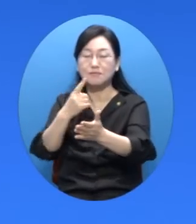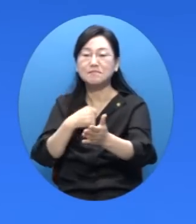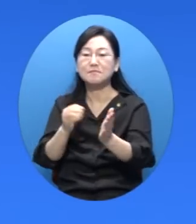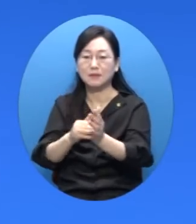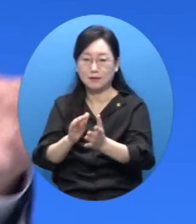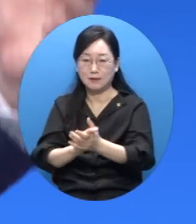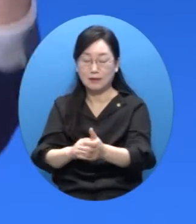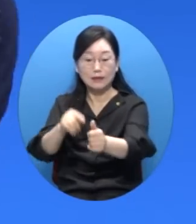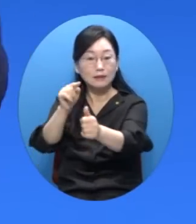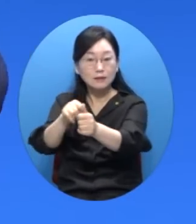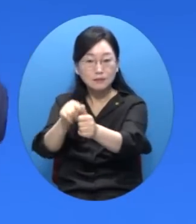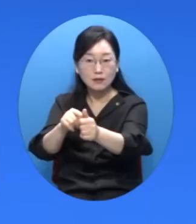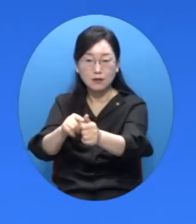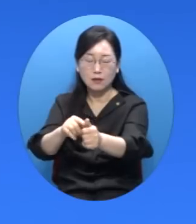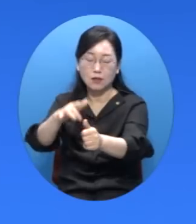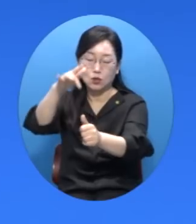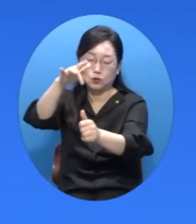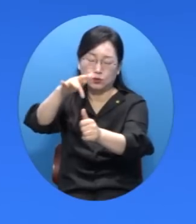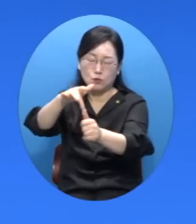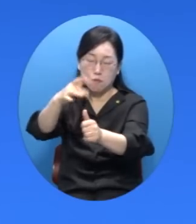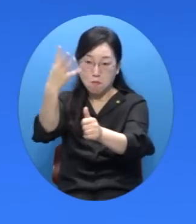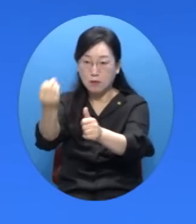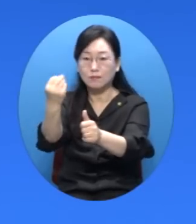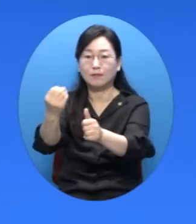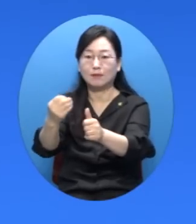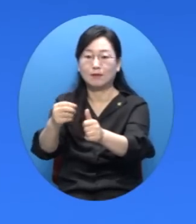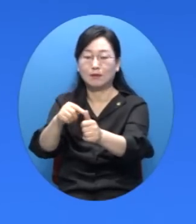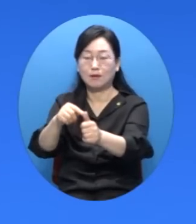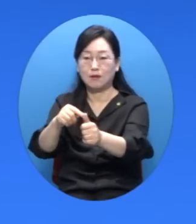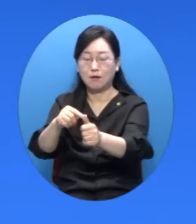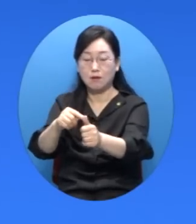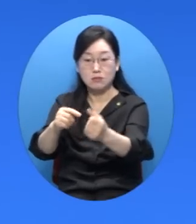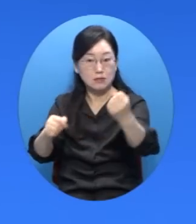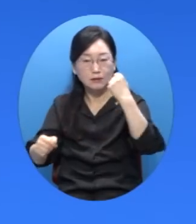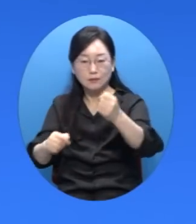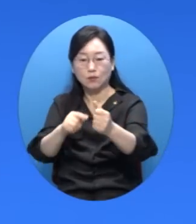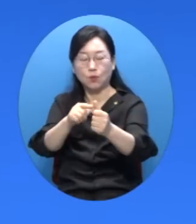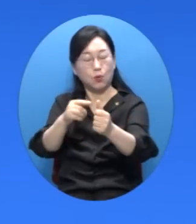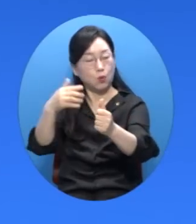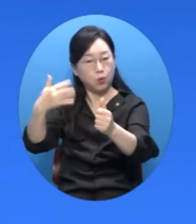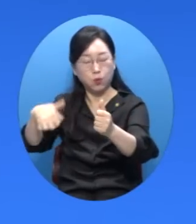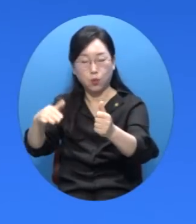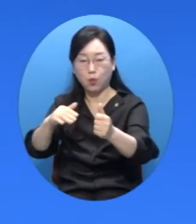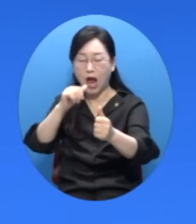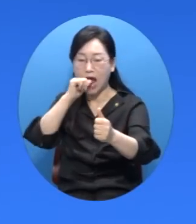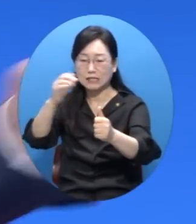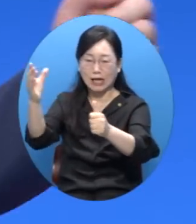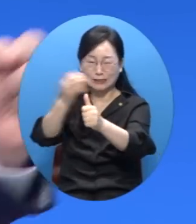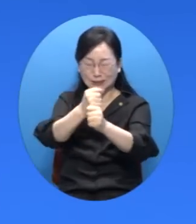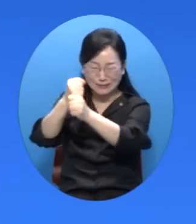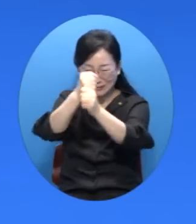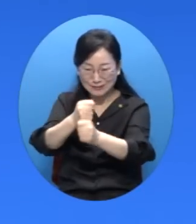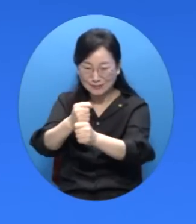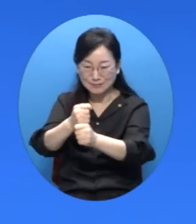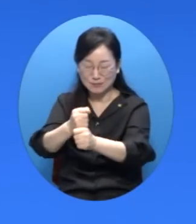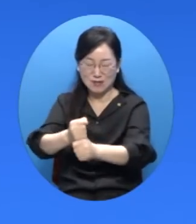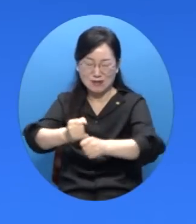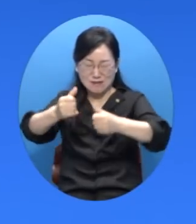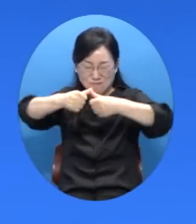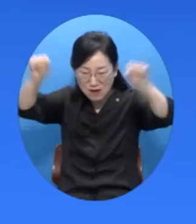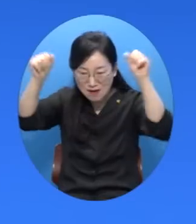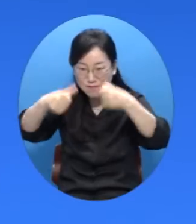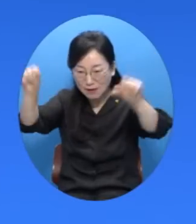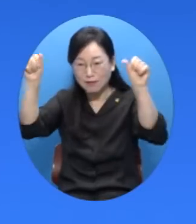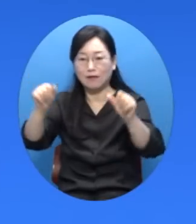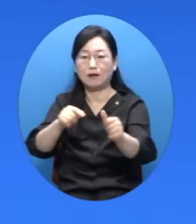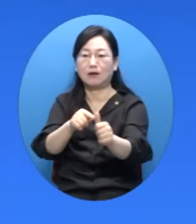이 사람에게는 얼마나 많은 귀신이 들어갔는지 그 힘을 당할 사람이 없습니다. 쇠사슬을 묶어놔도 쇠사슬을 다 끊어버리고